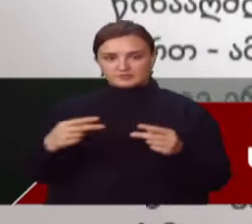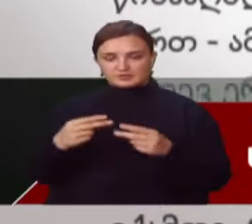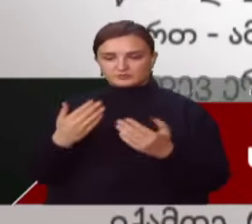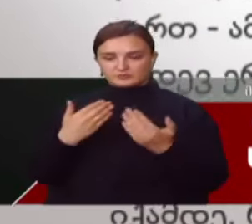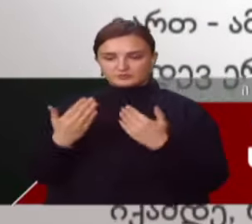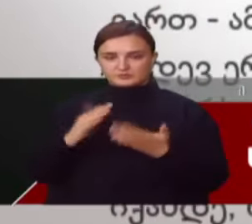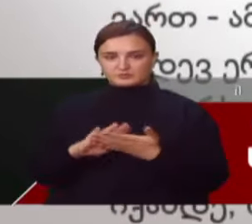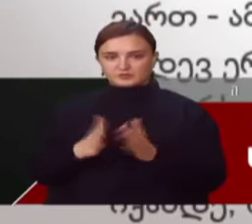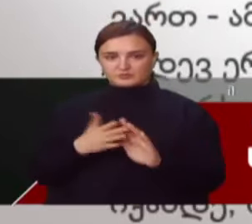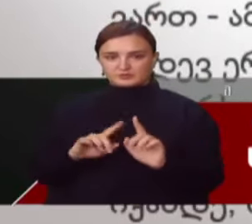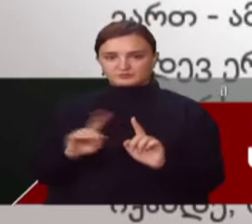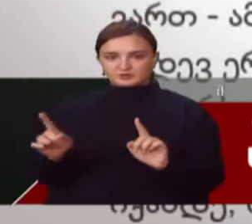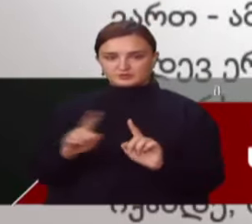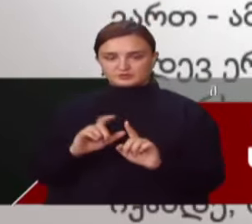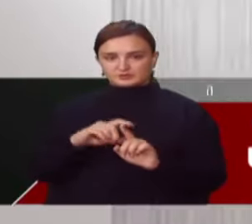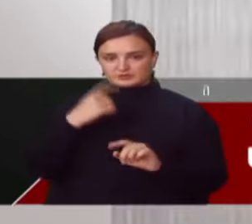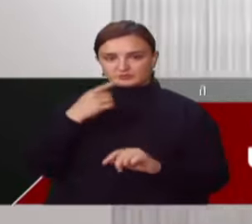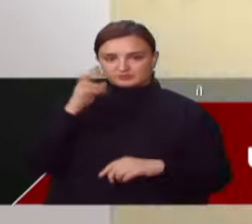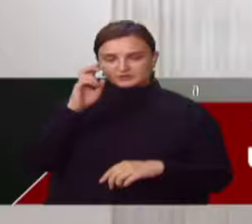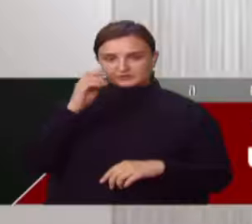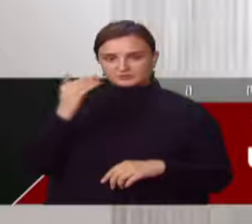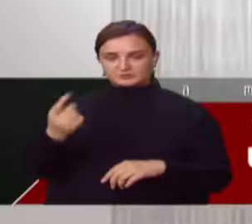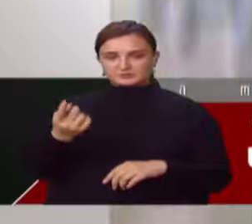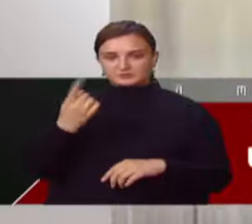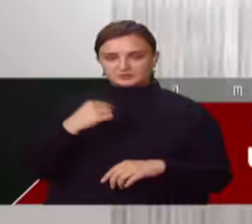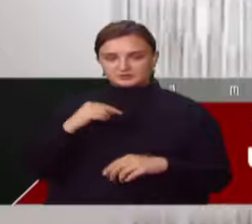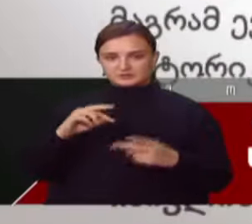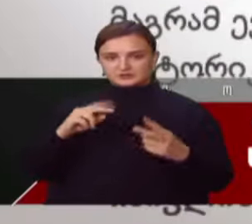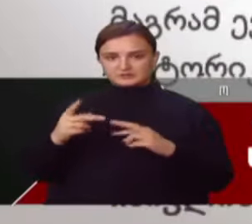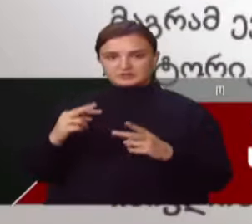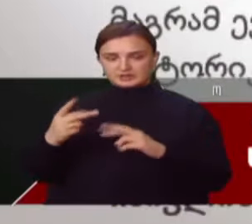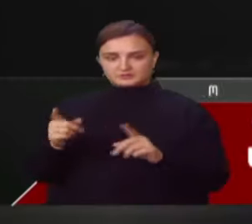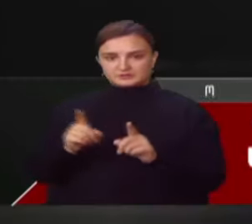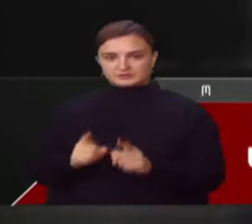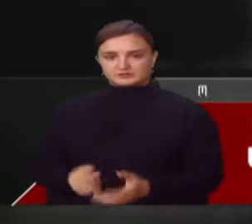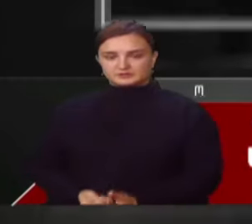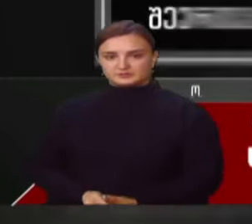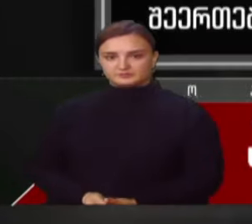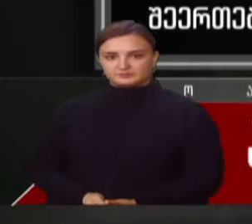ურთიერთობების პირობებს შორის ასახელებს ხელისუფლების მხრიდან კურსის ცვლილებასაც.